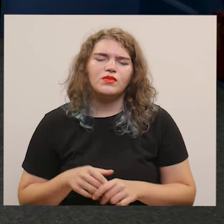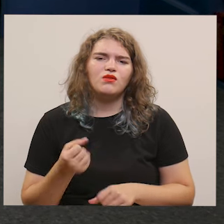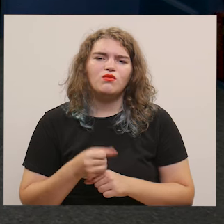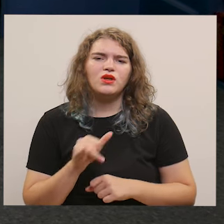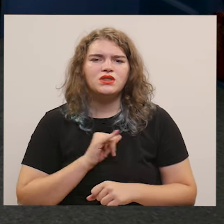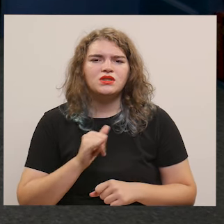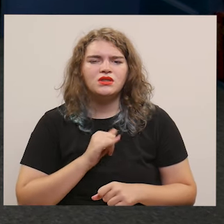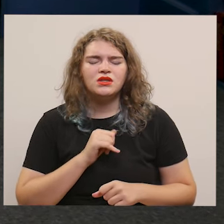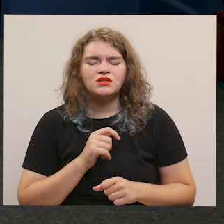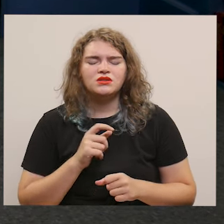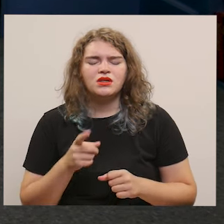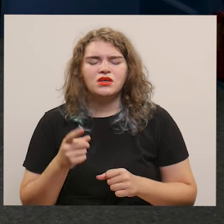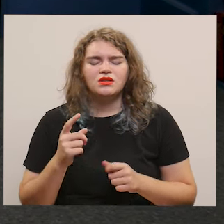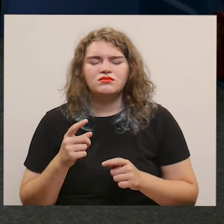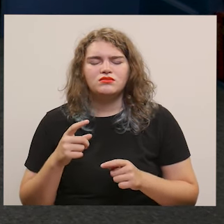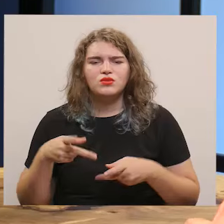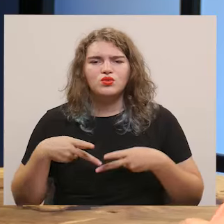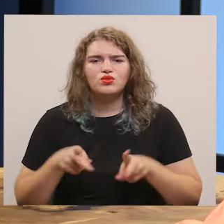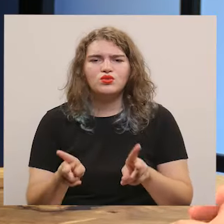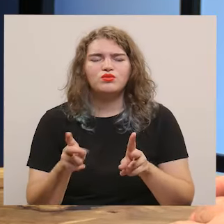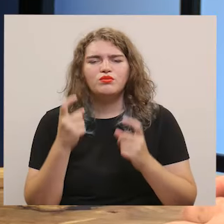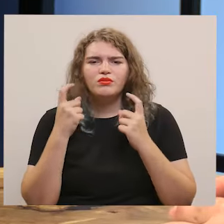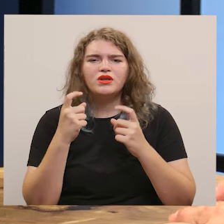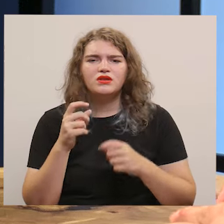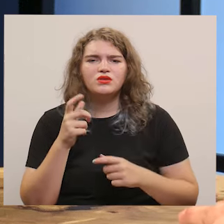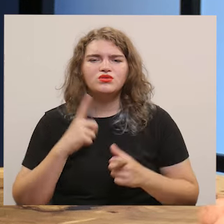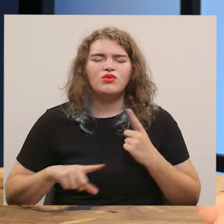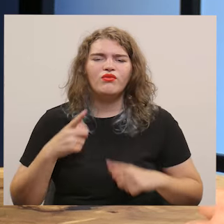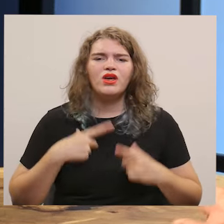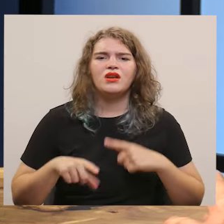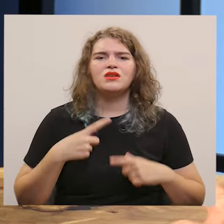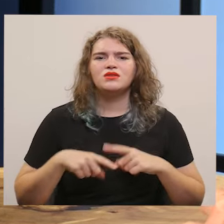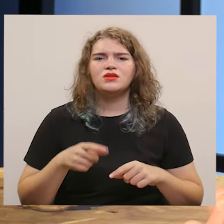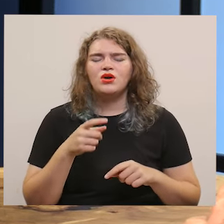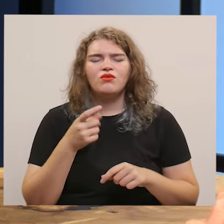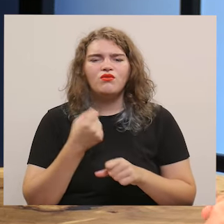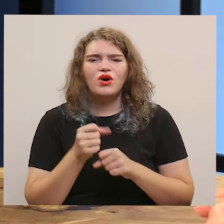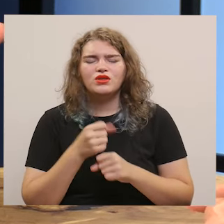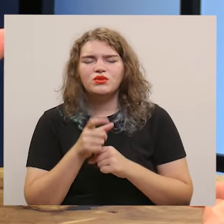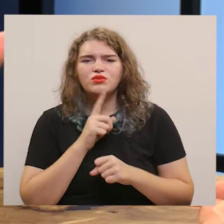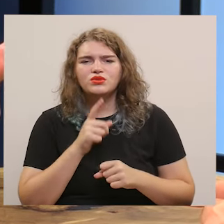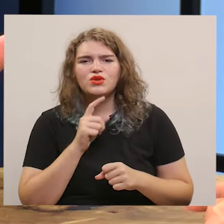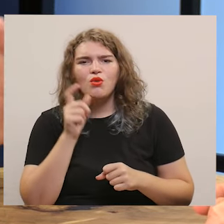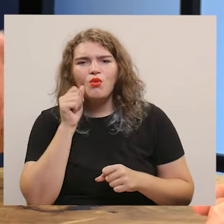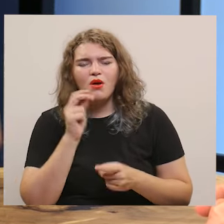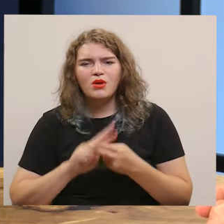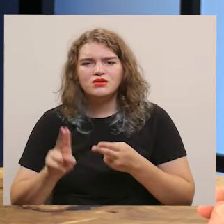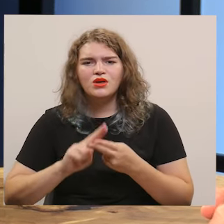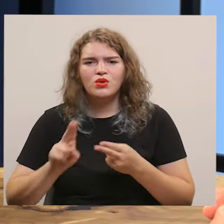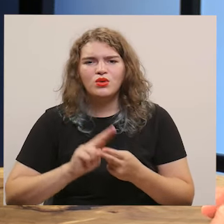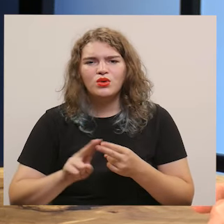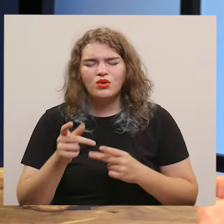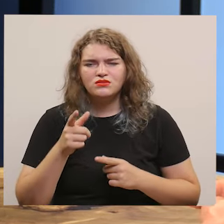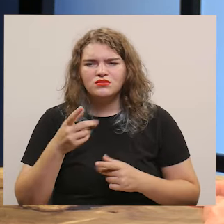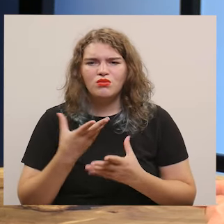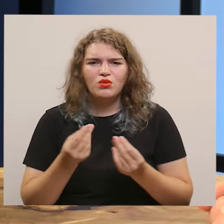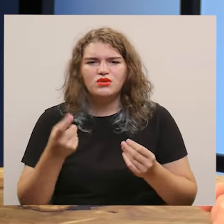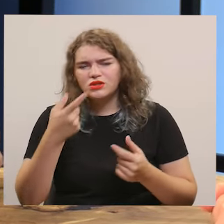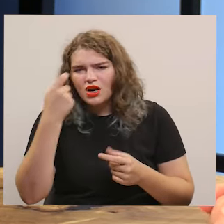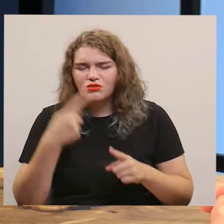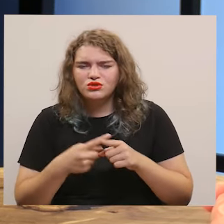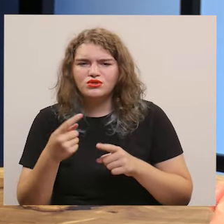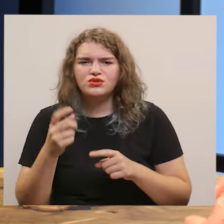Interesant traseu plin de suferință prin care ai trecut. Sunt puțini oameni care au experimentat durere, abuz, așa, pe care eu să-i cunosc, așa cum l-ai experimentat tu. Și